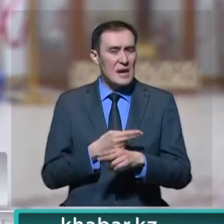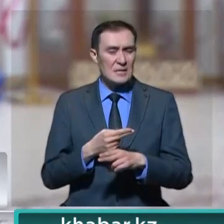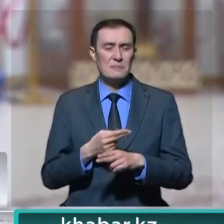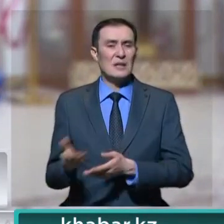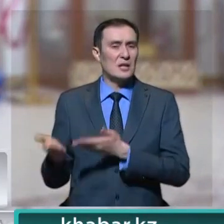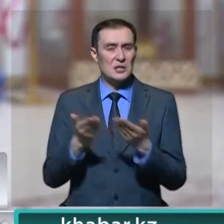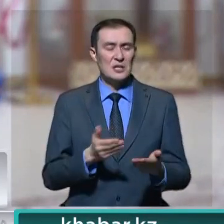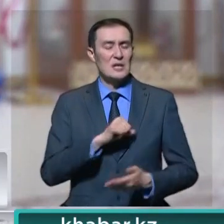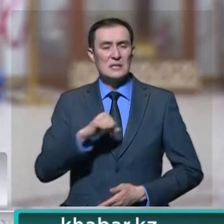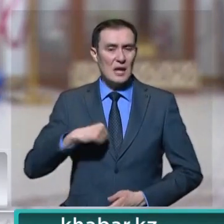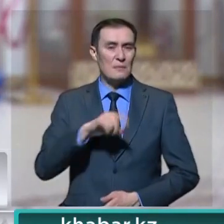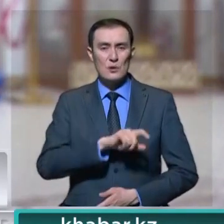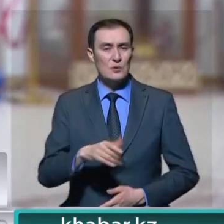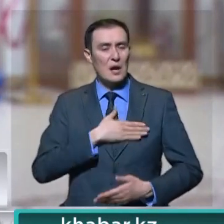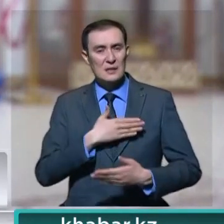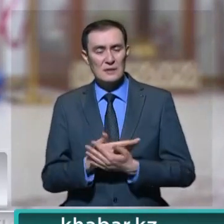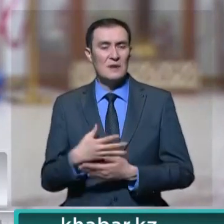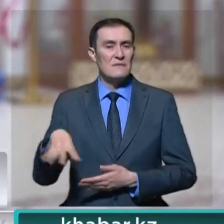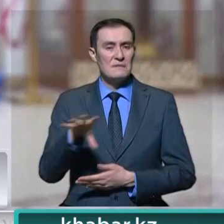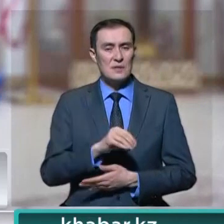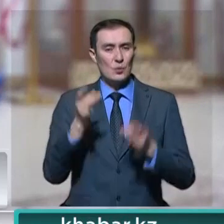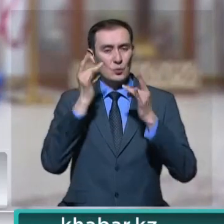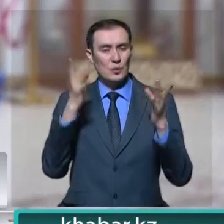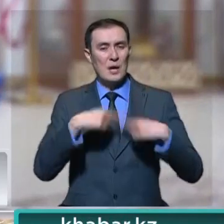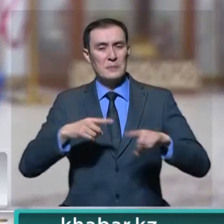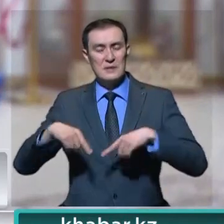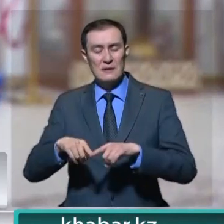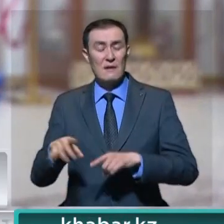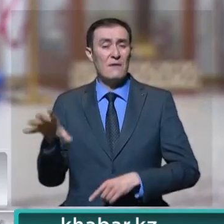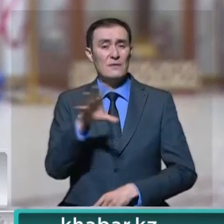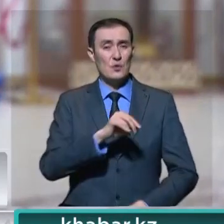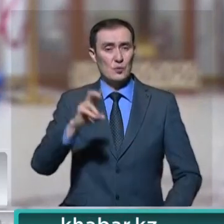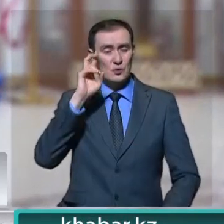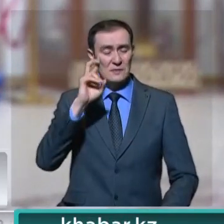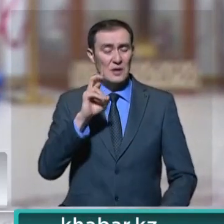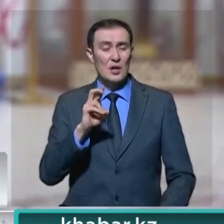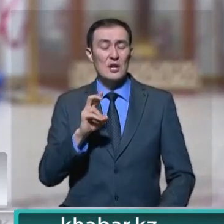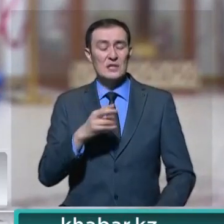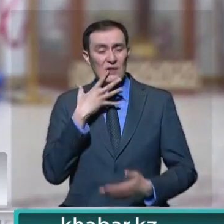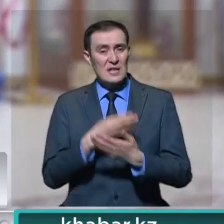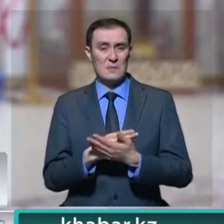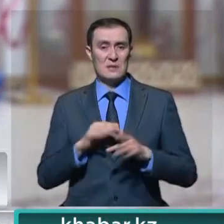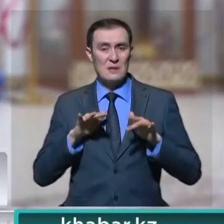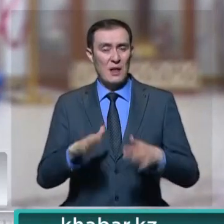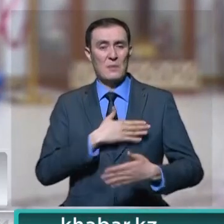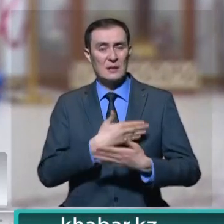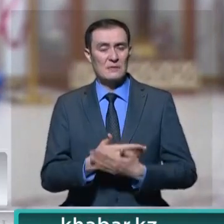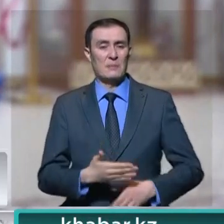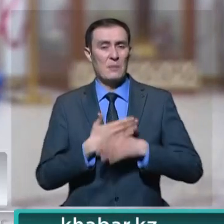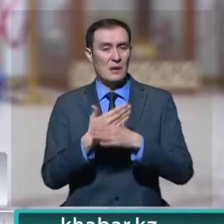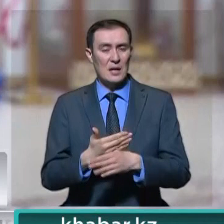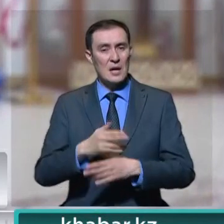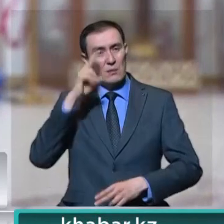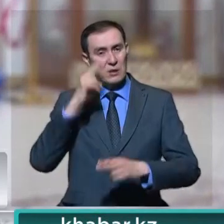слов отреагировали все этнокультурные объединения по всей республике и ни словом, а делом помогли